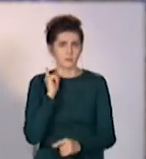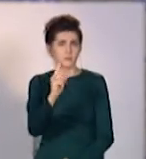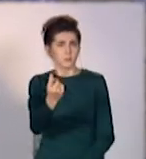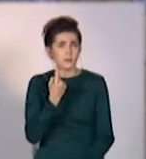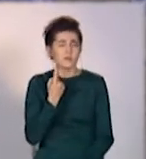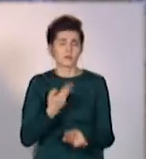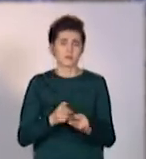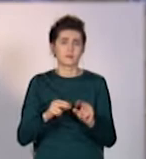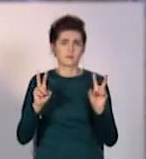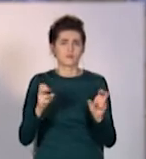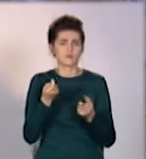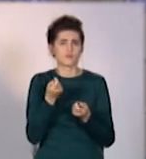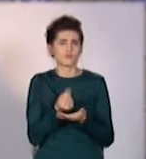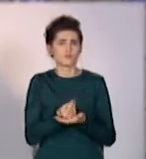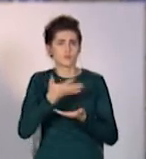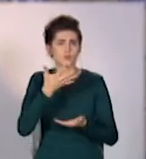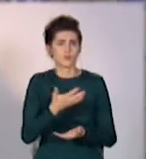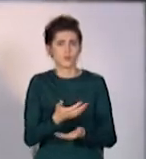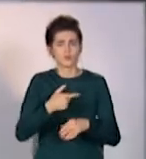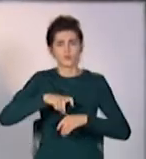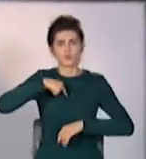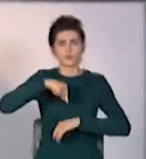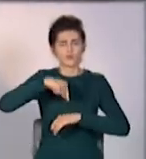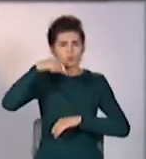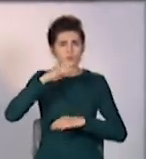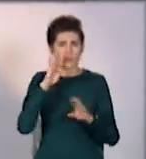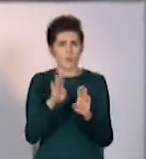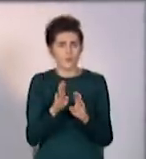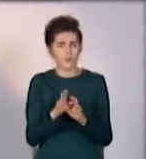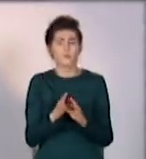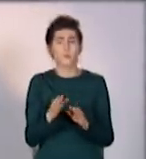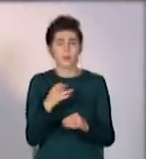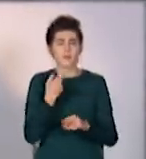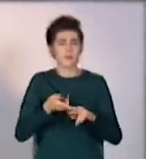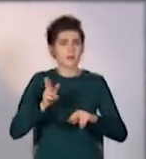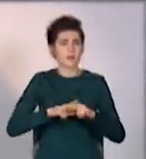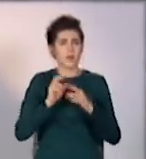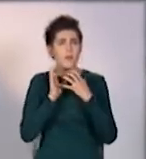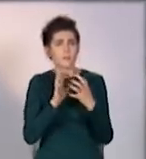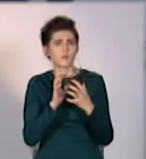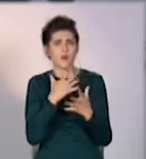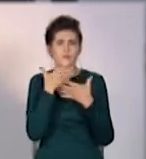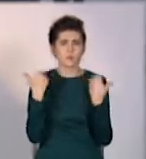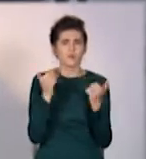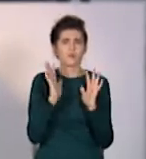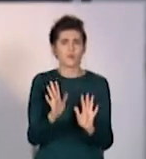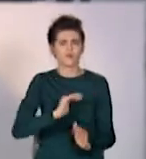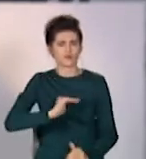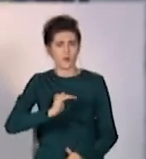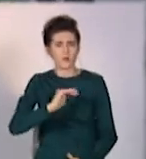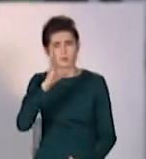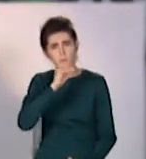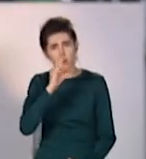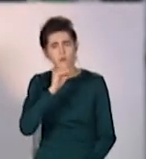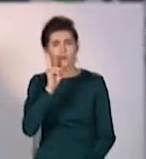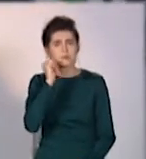вже, як говориться, ощутимо. Комунального транспорту немає, тільки приватні маршрутки. Стареньким доводиться платити за